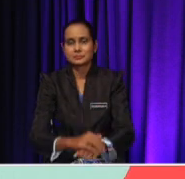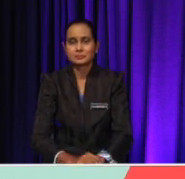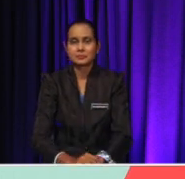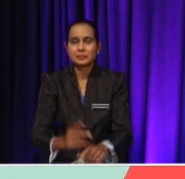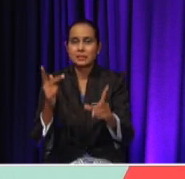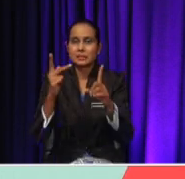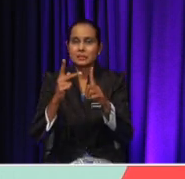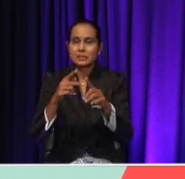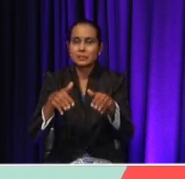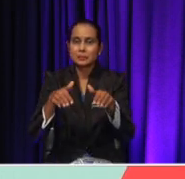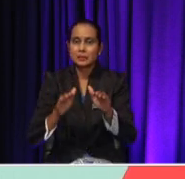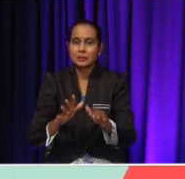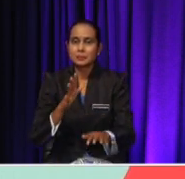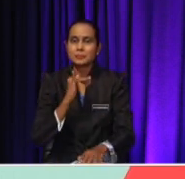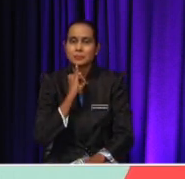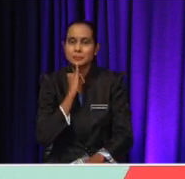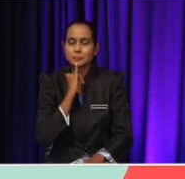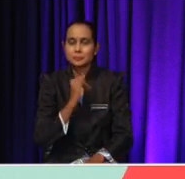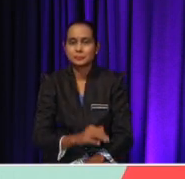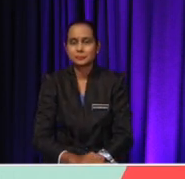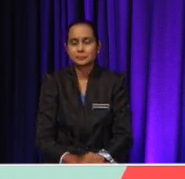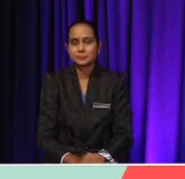nasib buruk dan salam